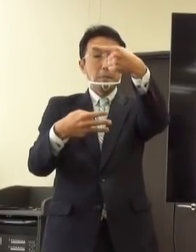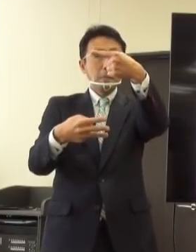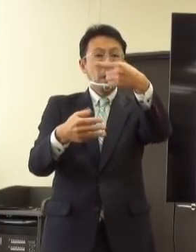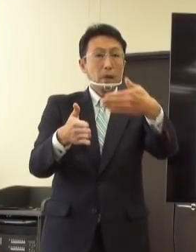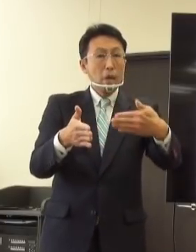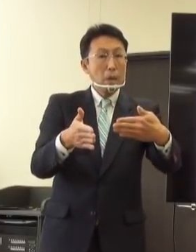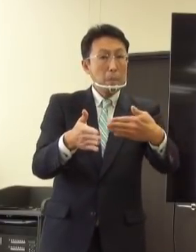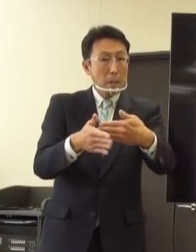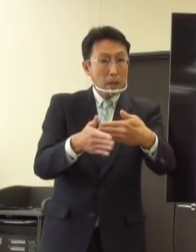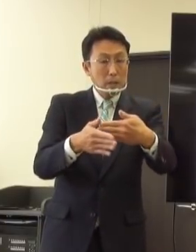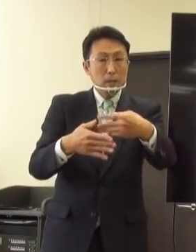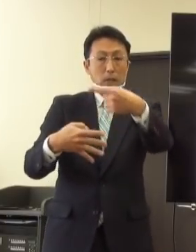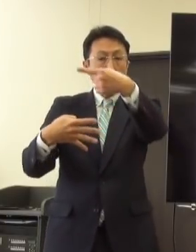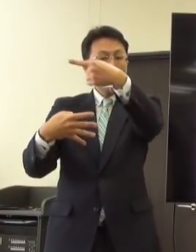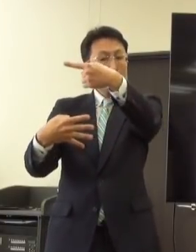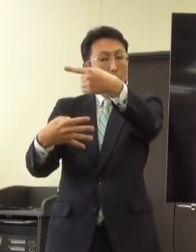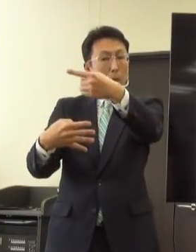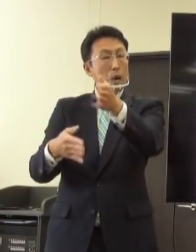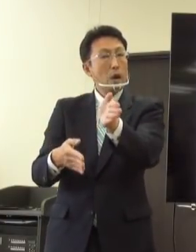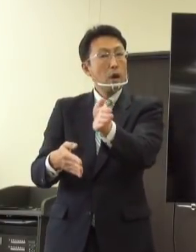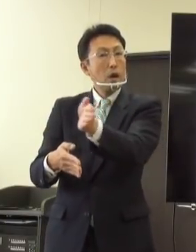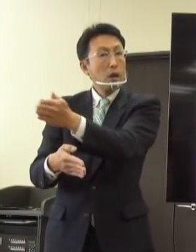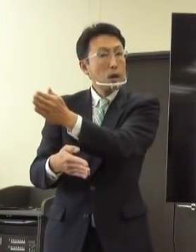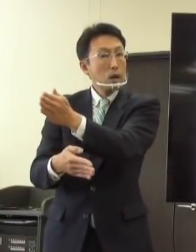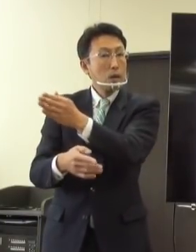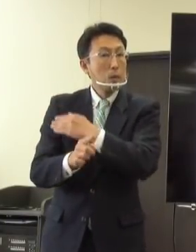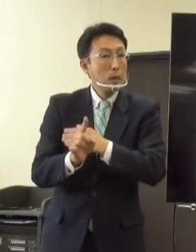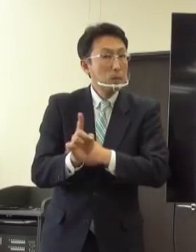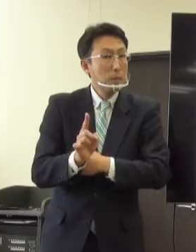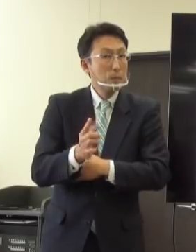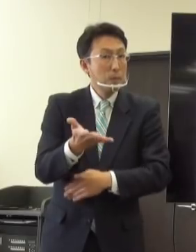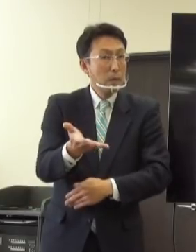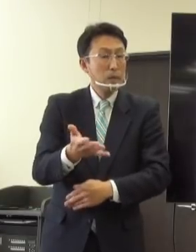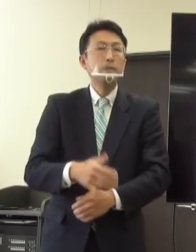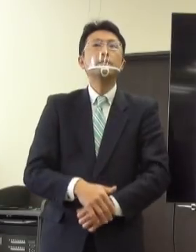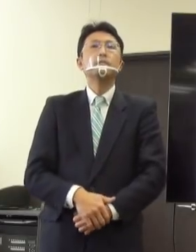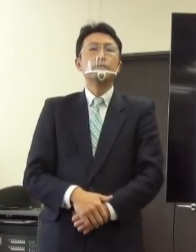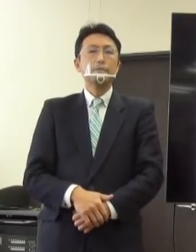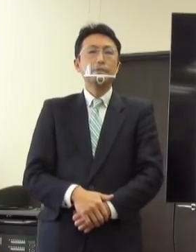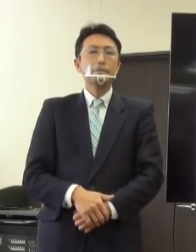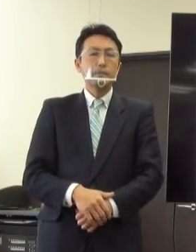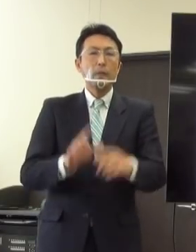1月4日からは基本的には自動的に解除されるという形なんでしょうか。 はい、